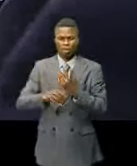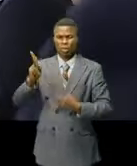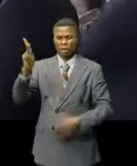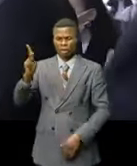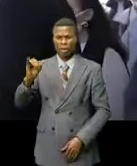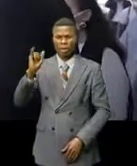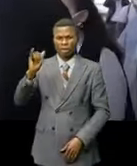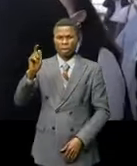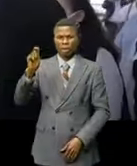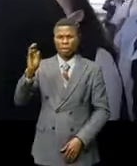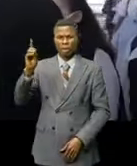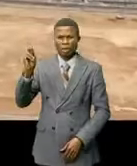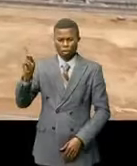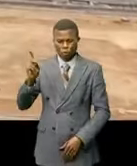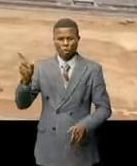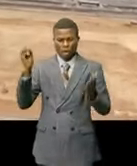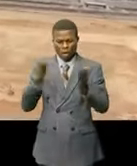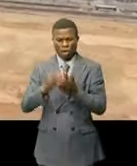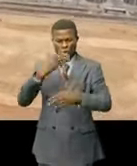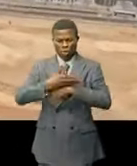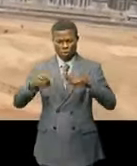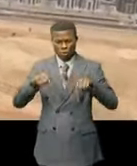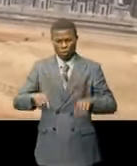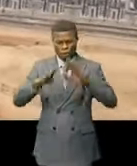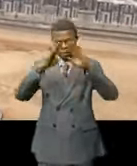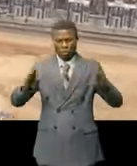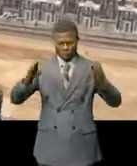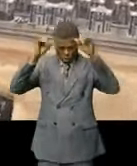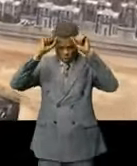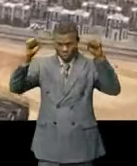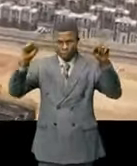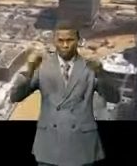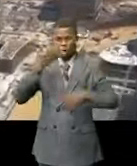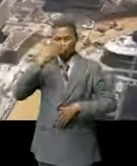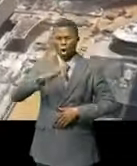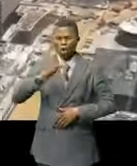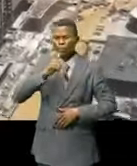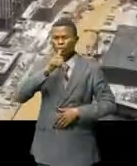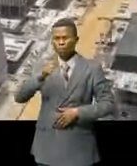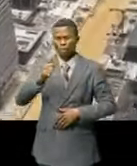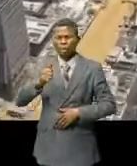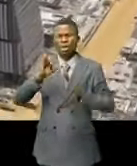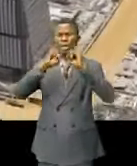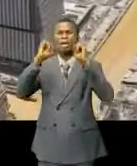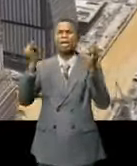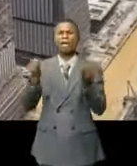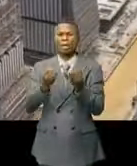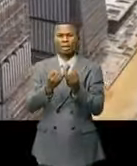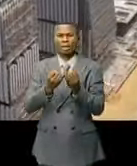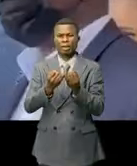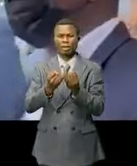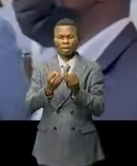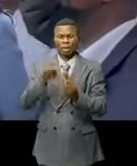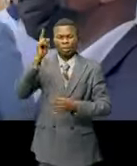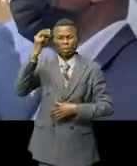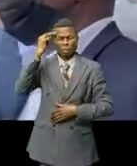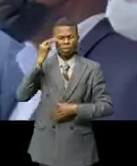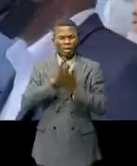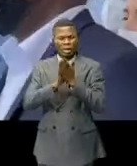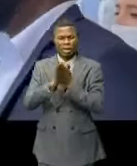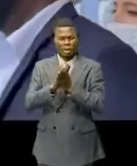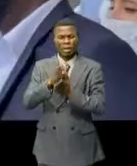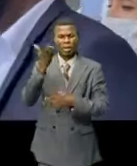City devra abriter à Kinshasa un palais présidentiel, un hôpital moderne et des industries, a attiré l'attention du Premier ministre et chef